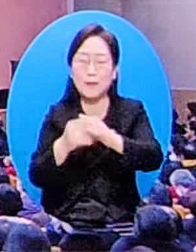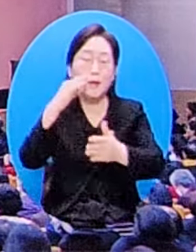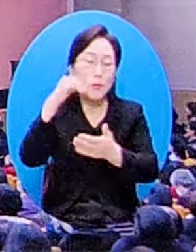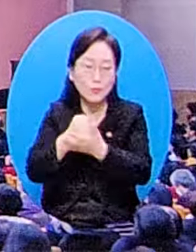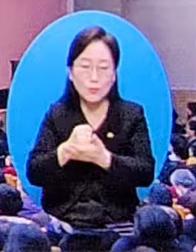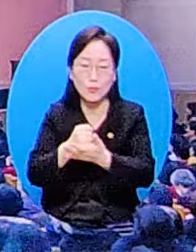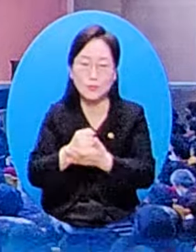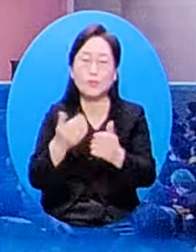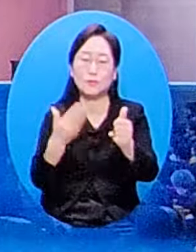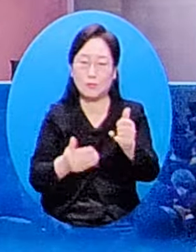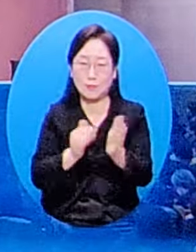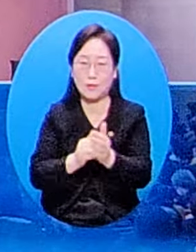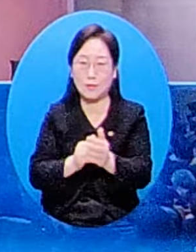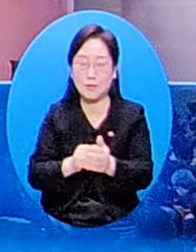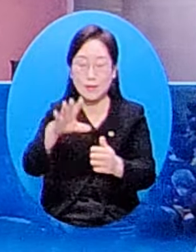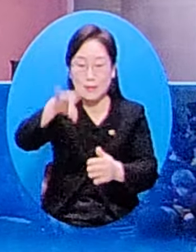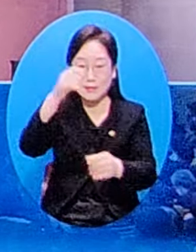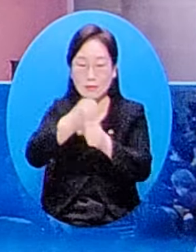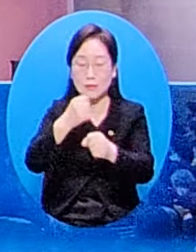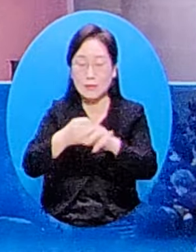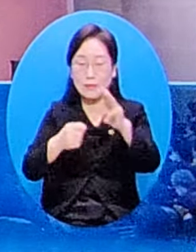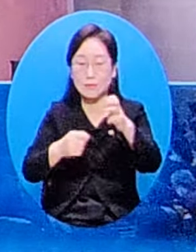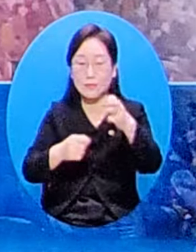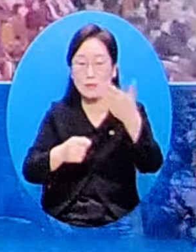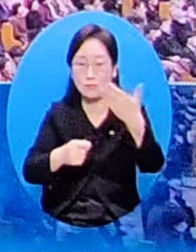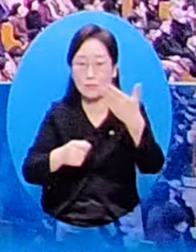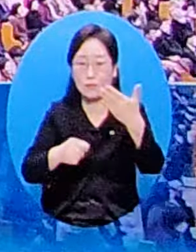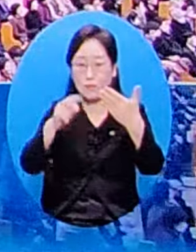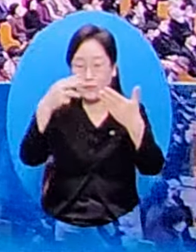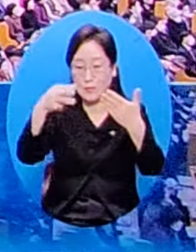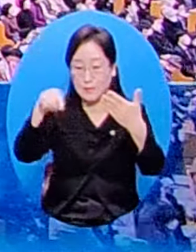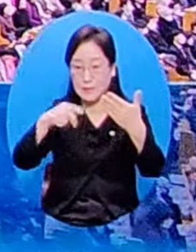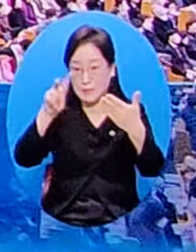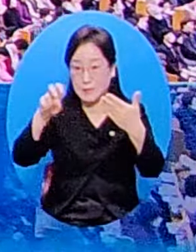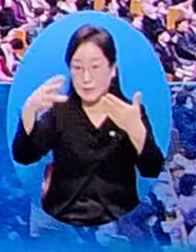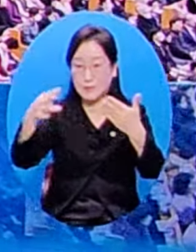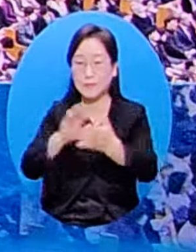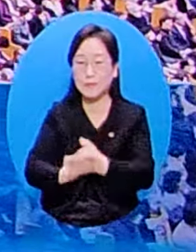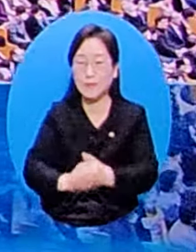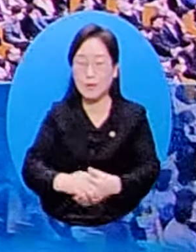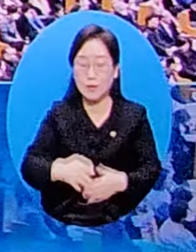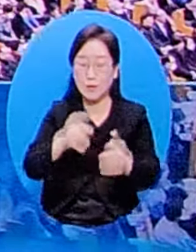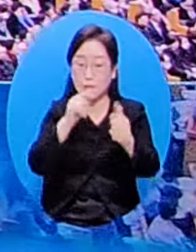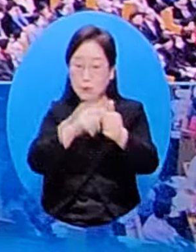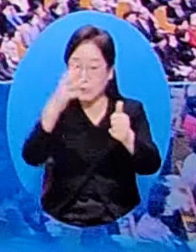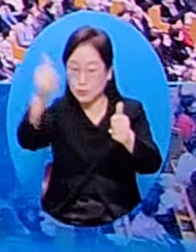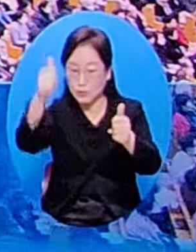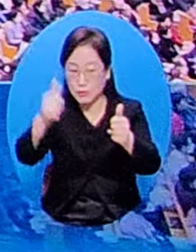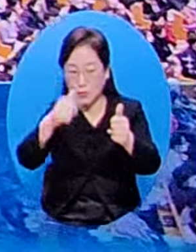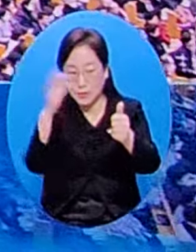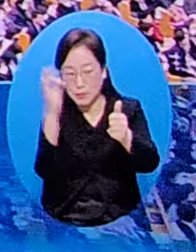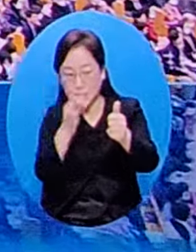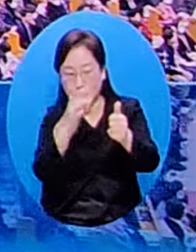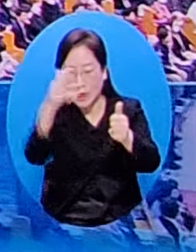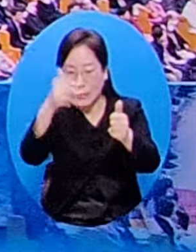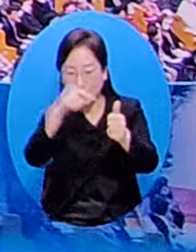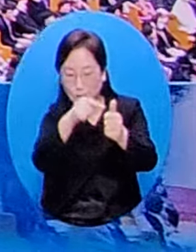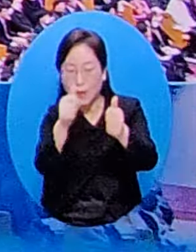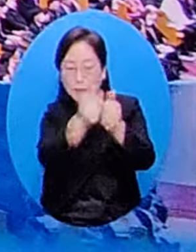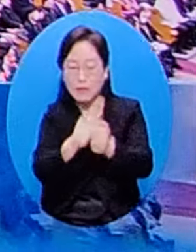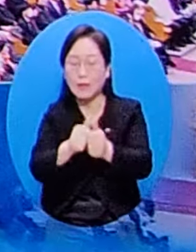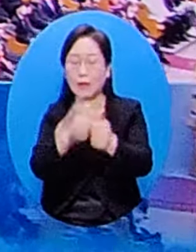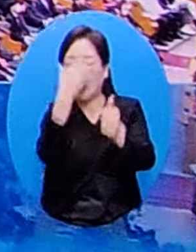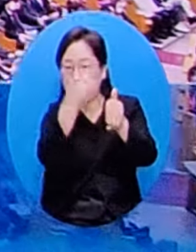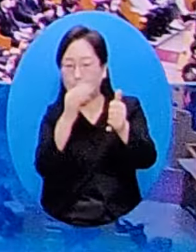주어졌는데 창세기 36장 3절과 23절에 이와 같은 말씀이 나옵니다. 그의 주인이 야훼께서 그와 함께 하심을 보며 또